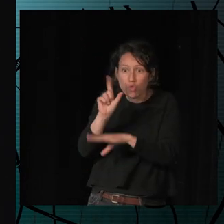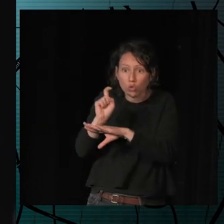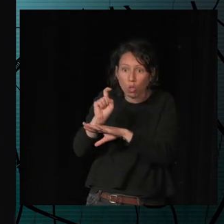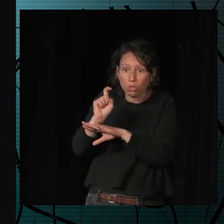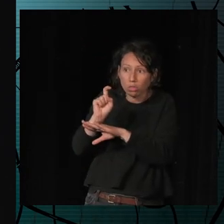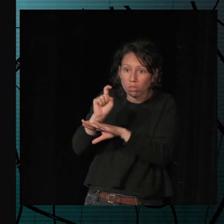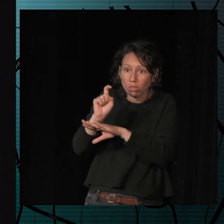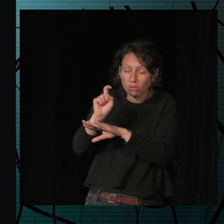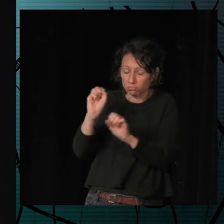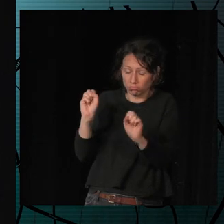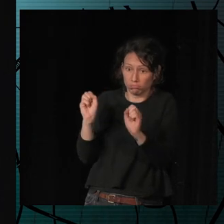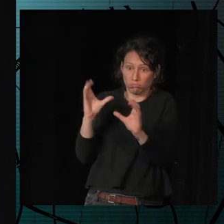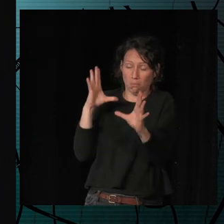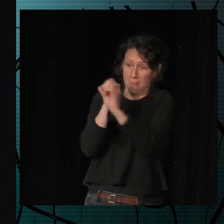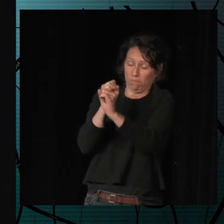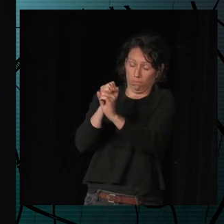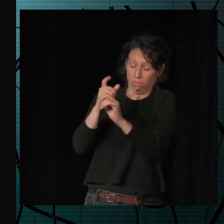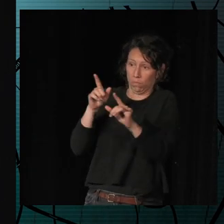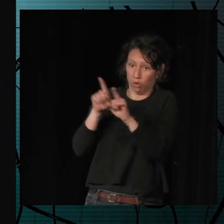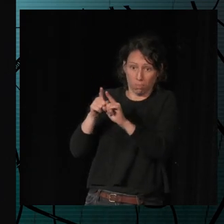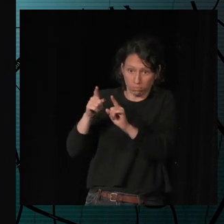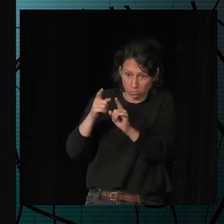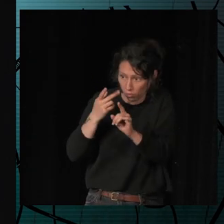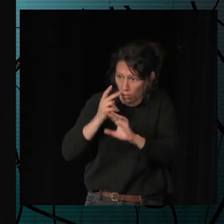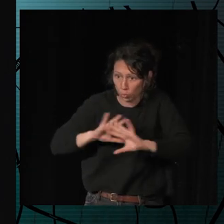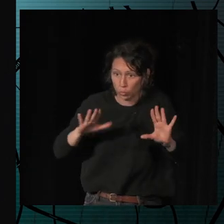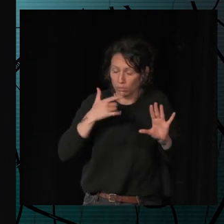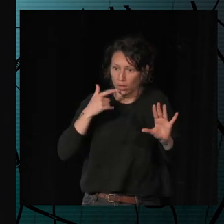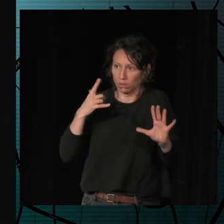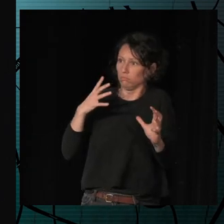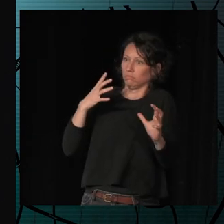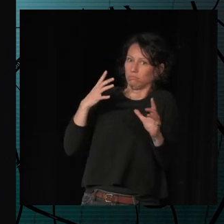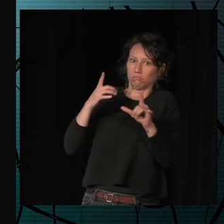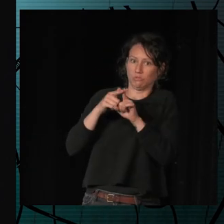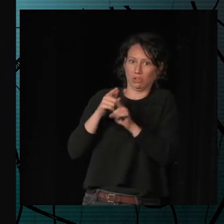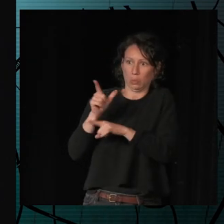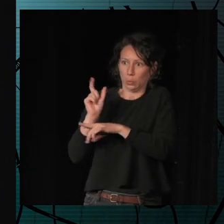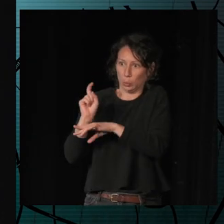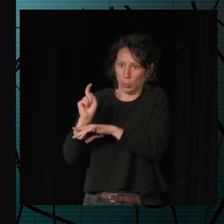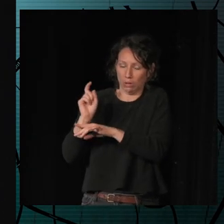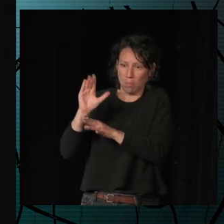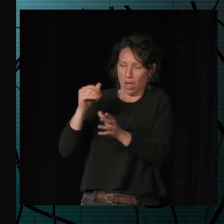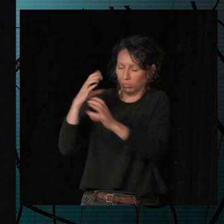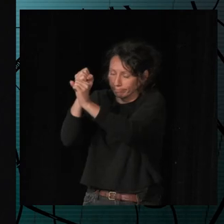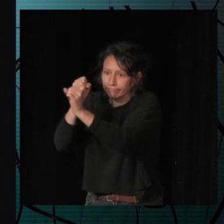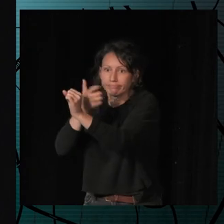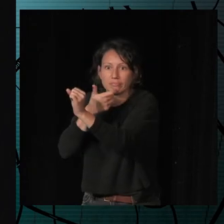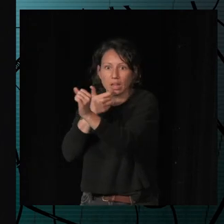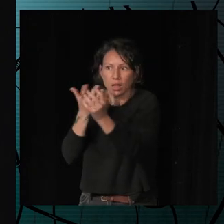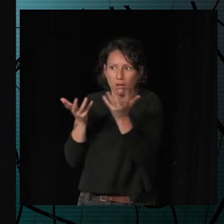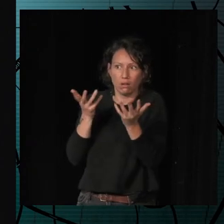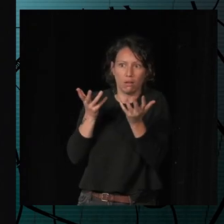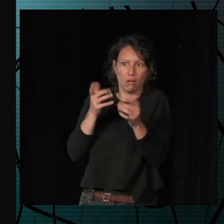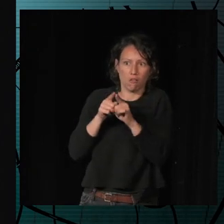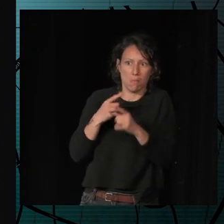Over et là pour le coup la peur est saisissante parce qu'on a pas compris d'où venit éventuellement on a entendu trois qu bruit de pas derrière nous on